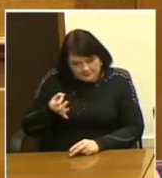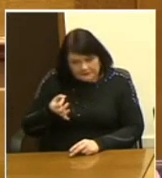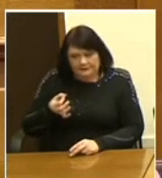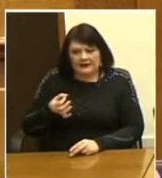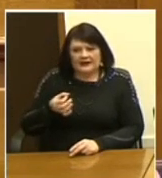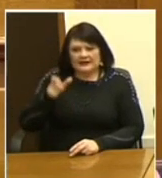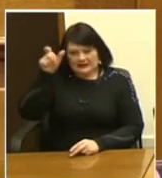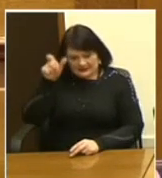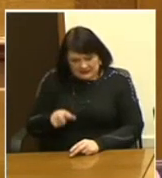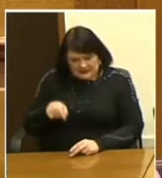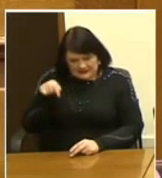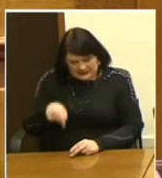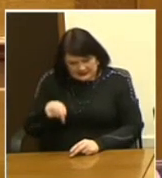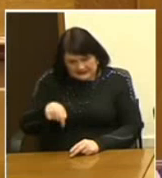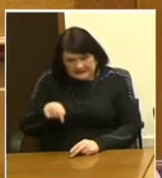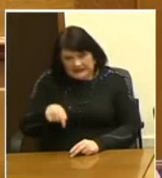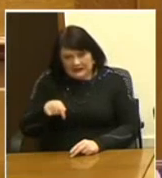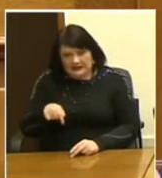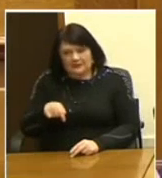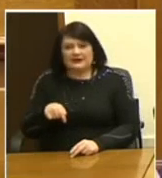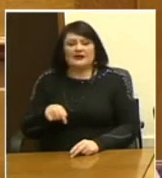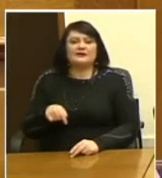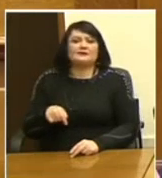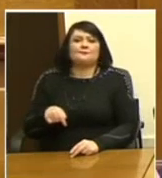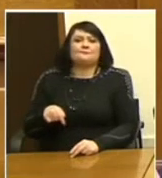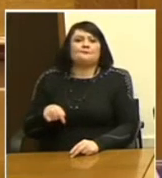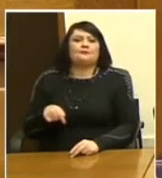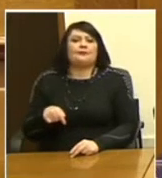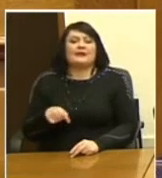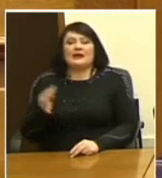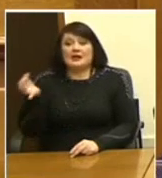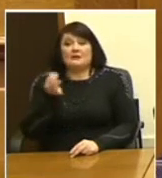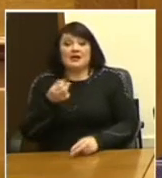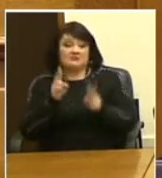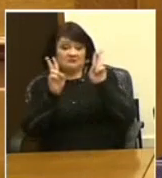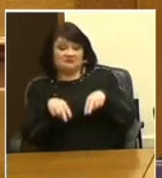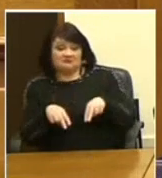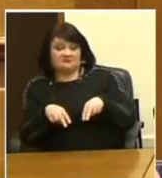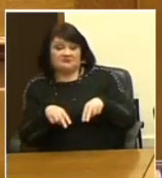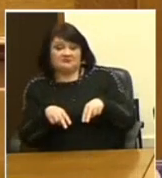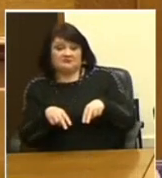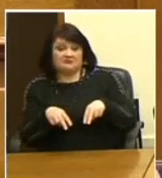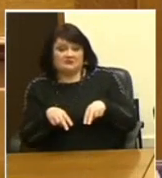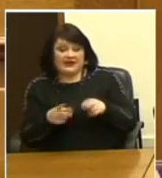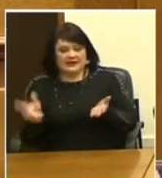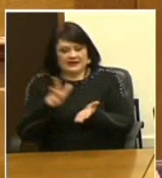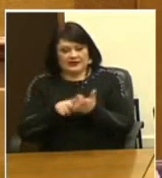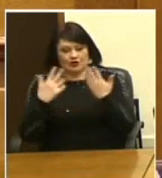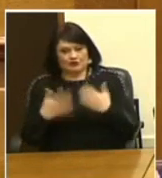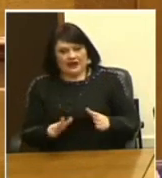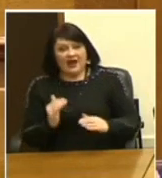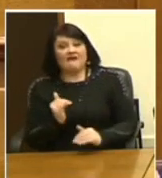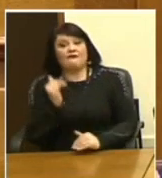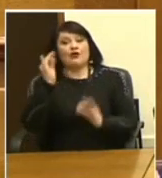σήμερα φαντάζομαι και εσείς τον επικροτείτε, άρα το κόμμα σας, δεν αναγνωρίζει παρά την κύρωση της συμφωνίας τη Βόρεια